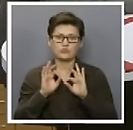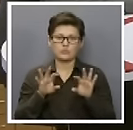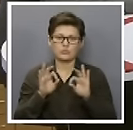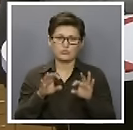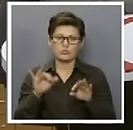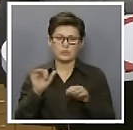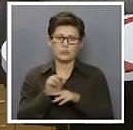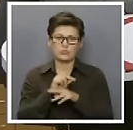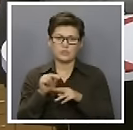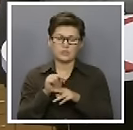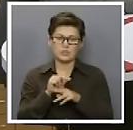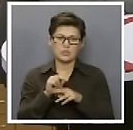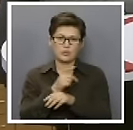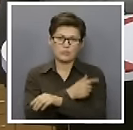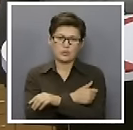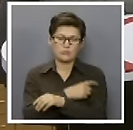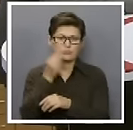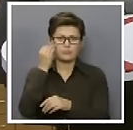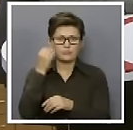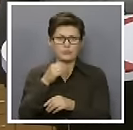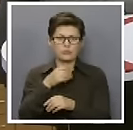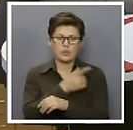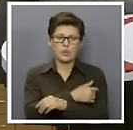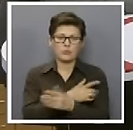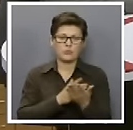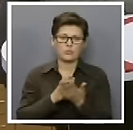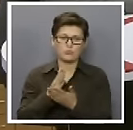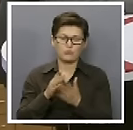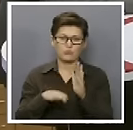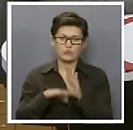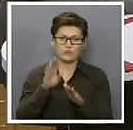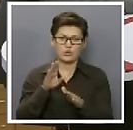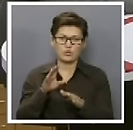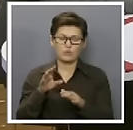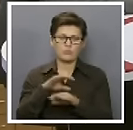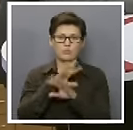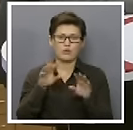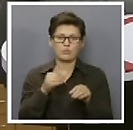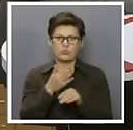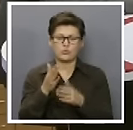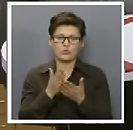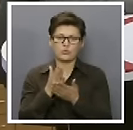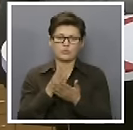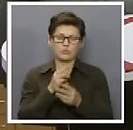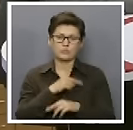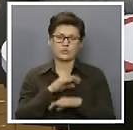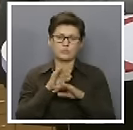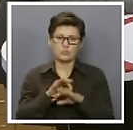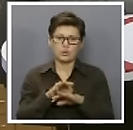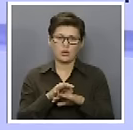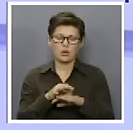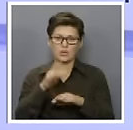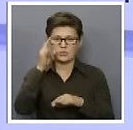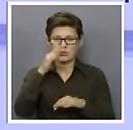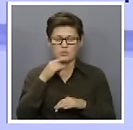және еліміздің дәрігерлердің сапасын және медициналық қызмет көрсетудің сапасын көтеру. Енді бәріміз осы жолда жұмыс жасап жатырмыз деп естиміз